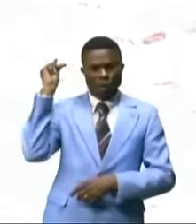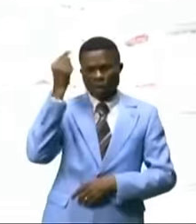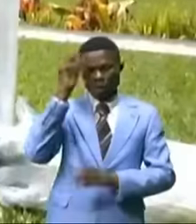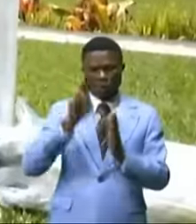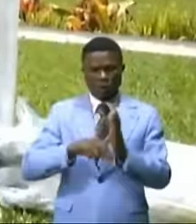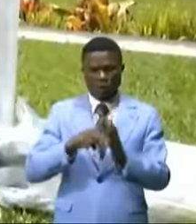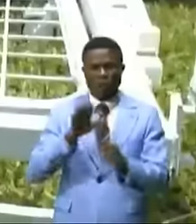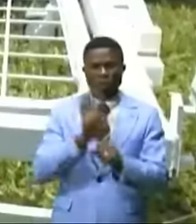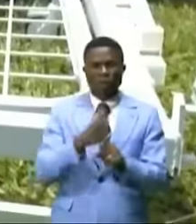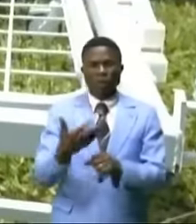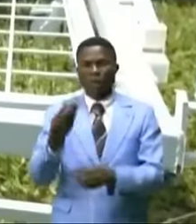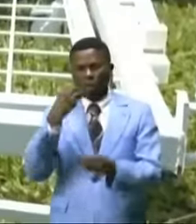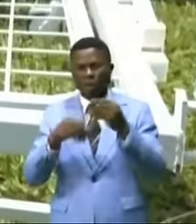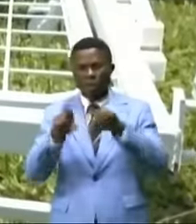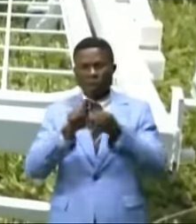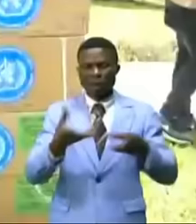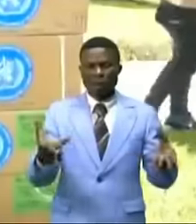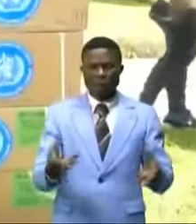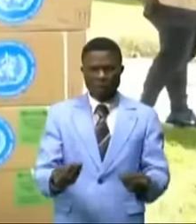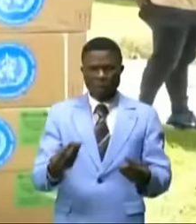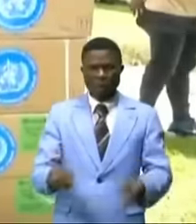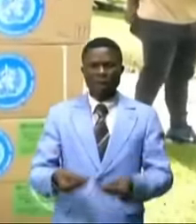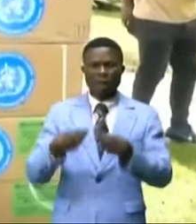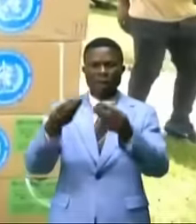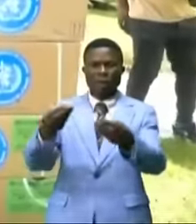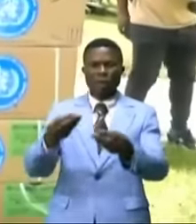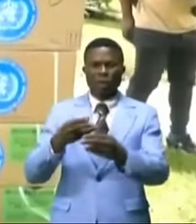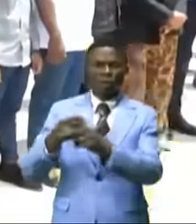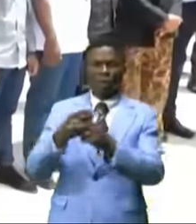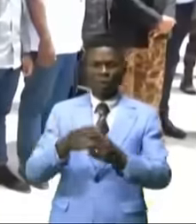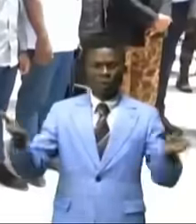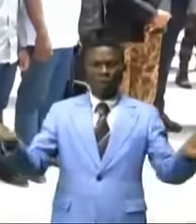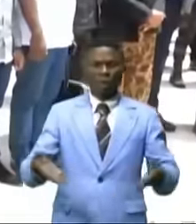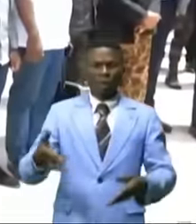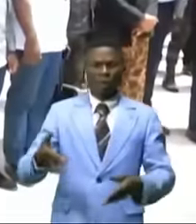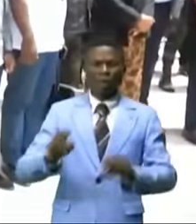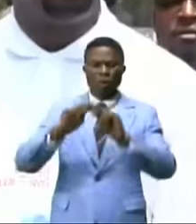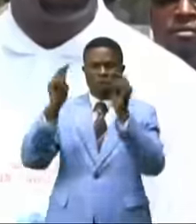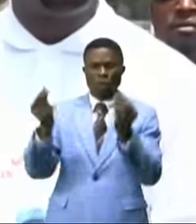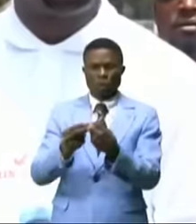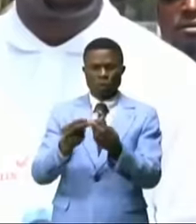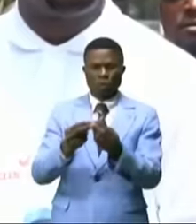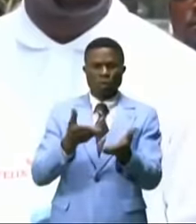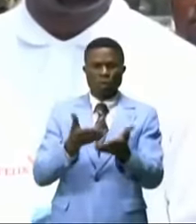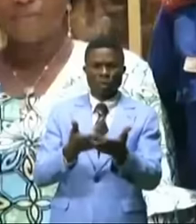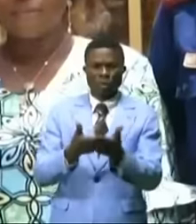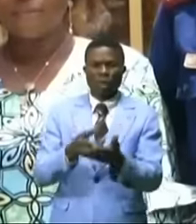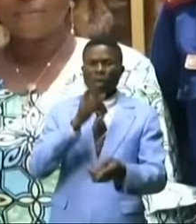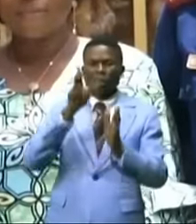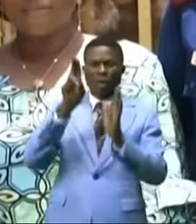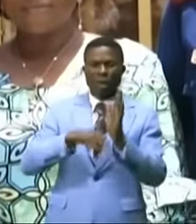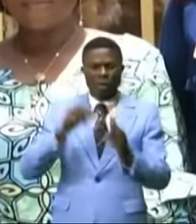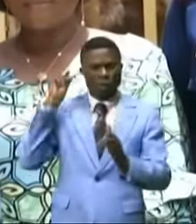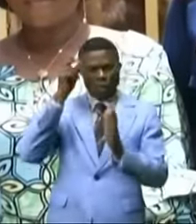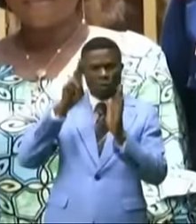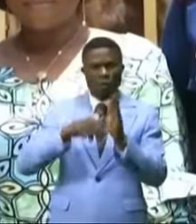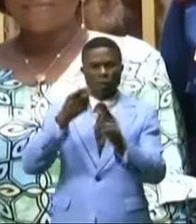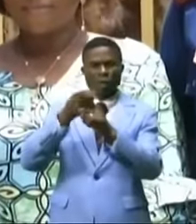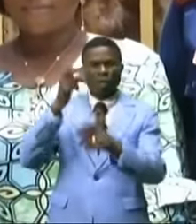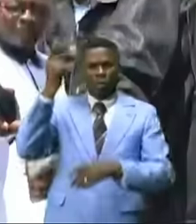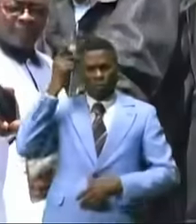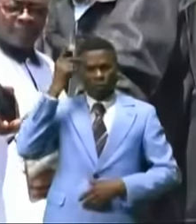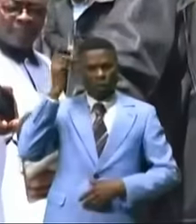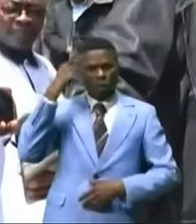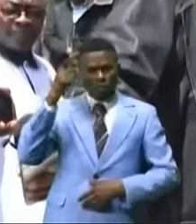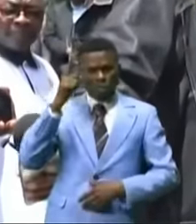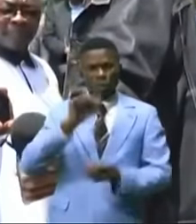composée de vivres et non-vivres. La remise a été assurée en présence des membres de la délégation conjointe Parlement-Gouvernement venu de Kinshasa pour